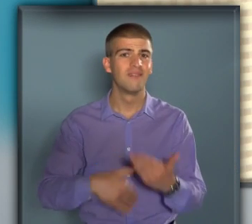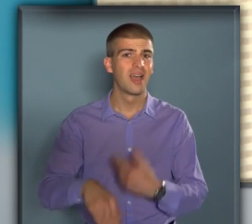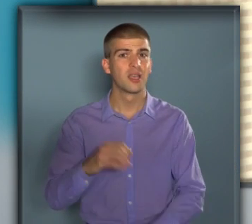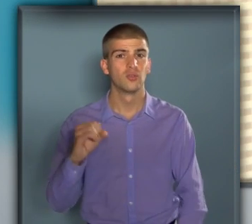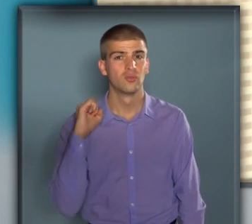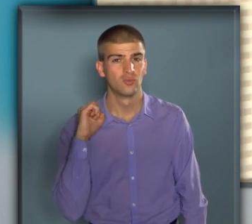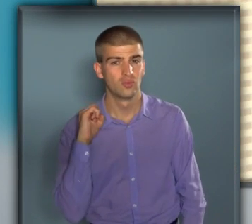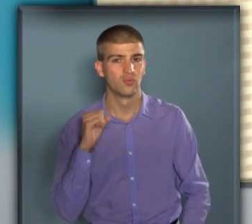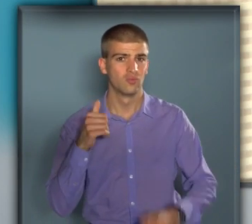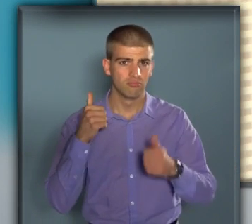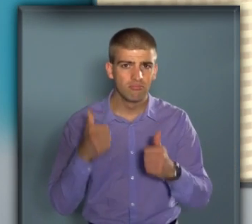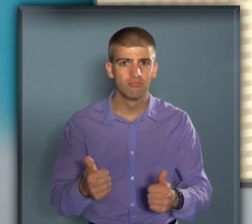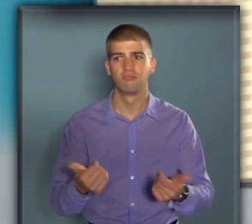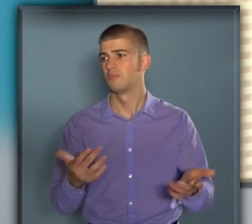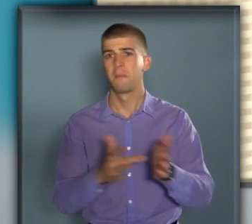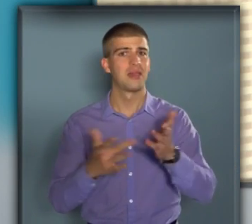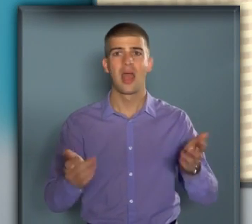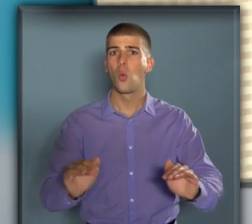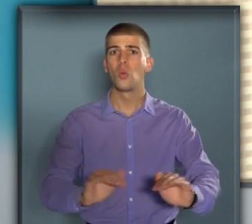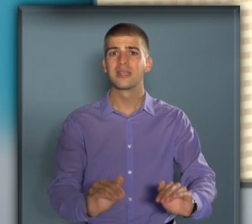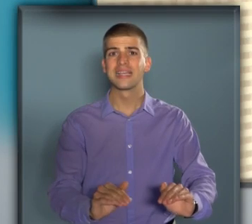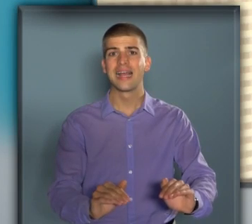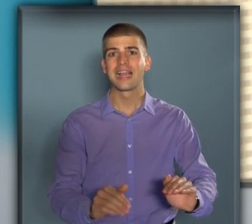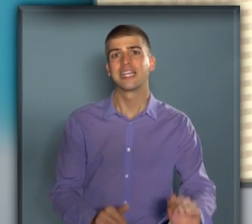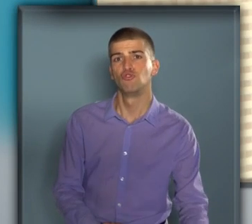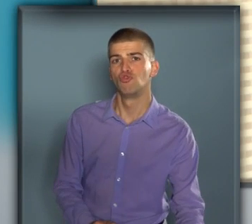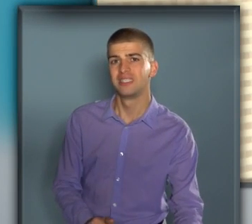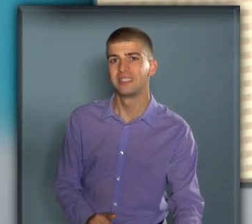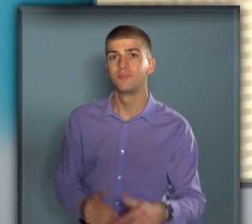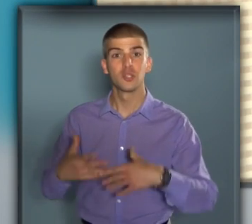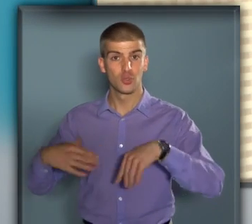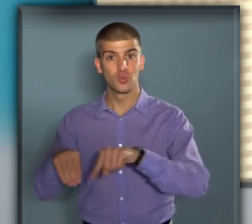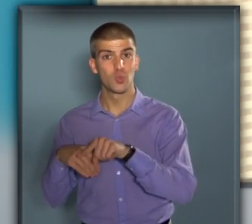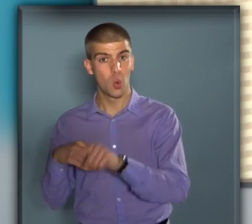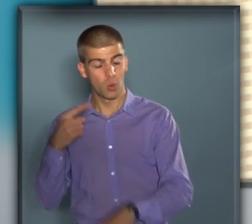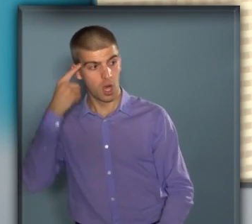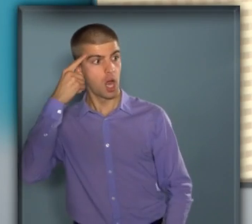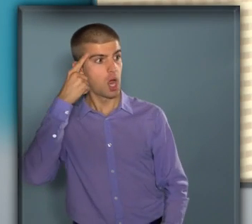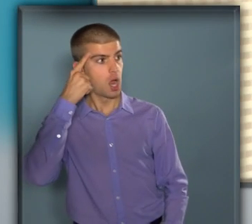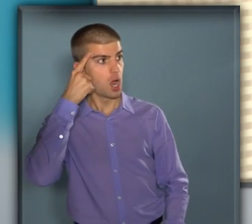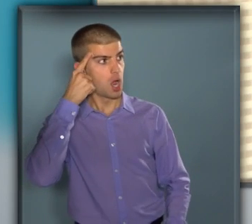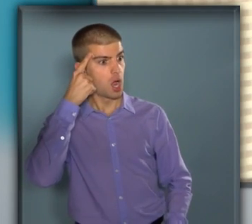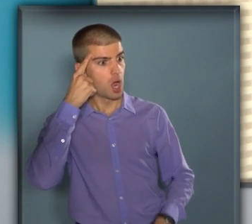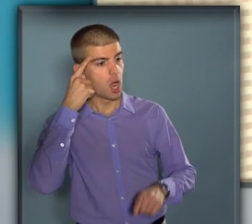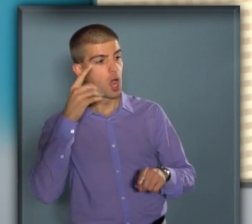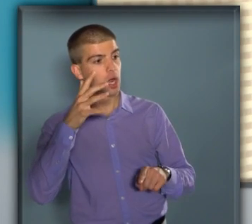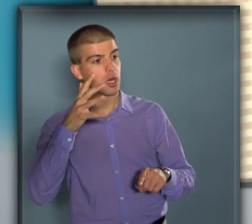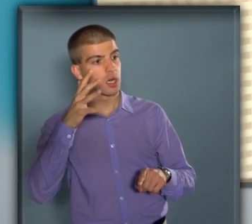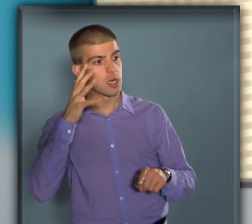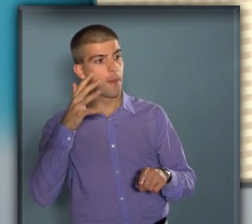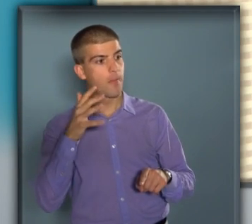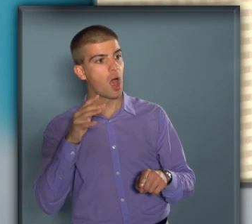hiszen sokszor mondjuk egy kisgyerekes szülő rádöbben arra, a kamasz gyerekes szülő eseteit